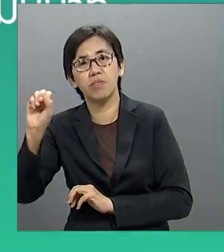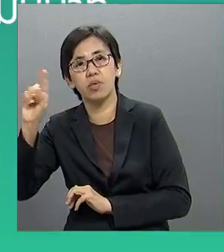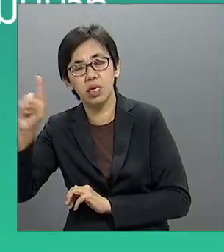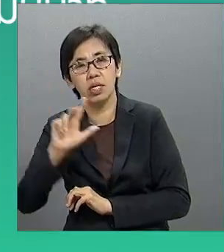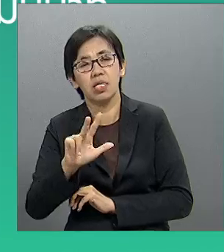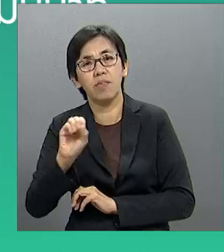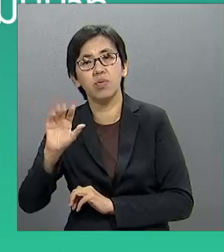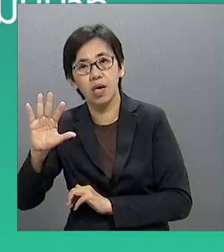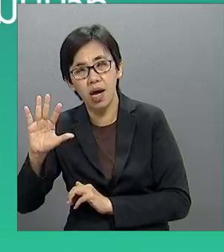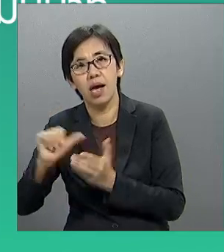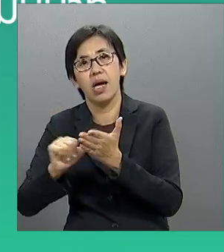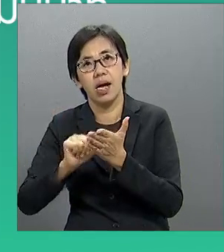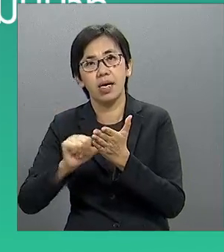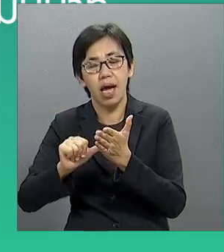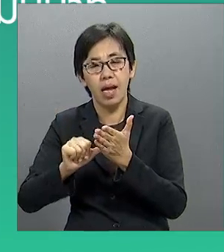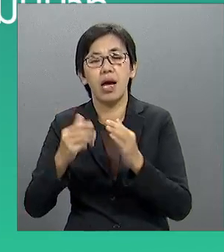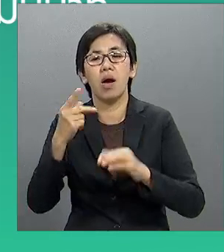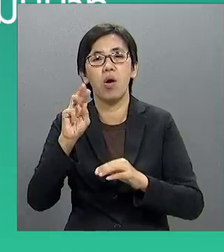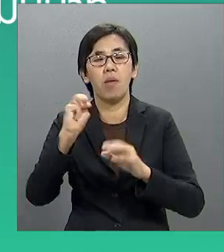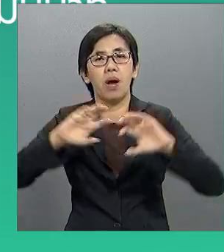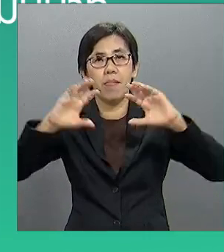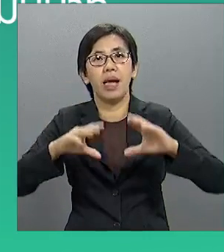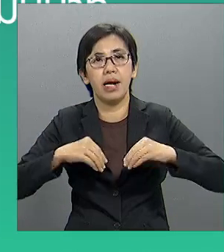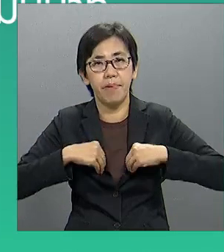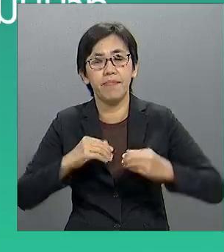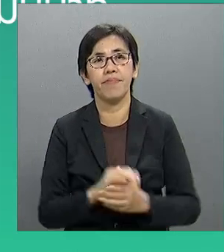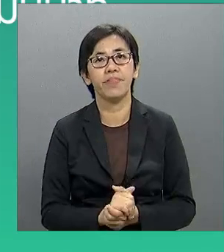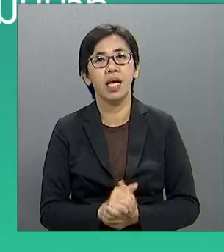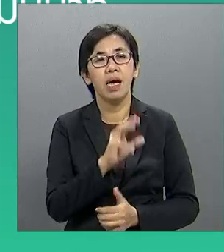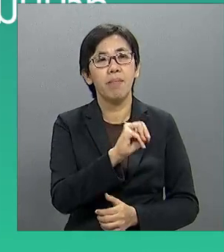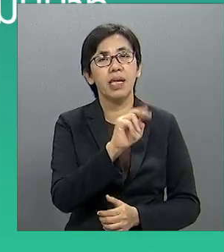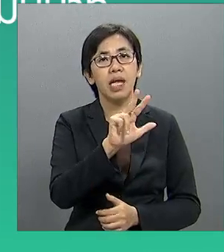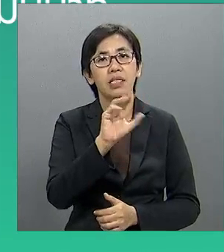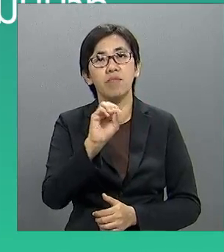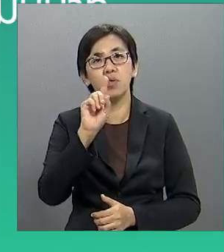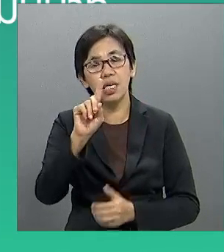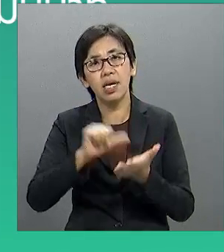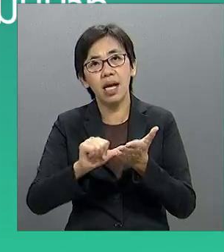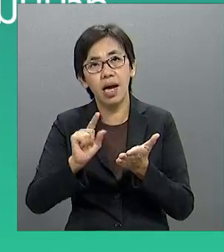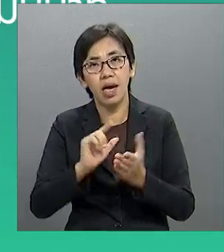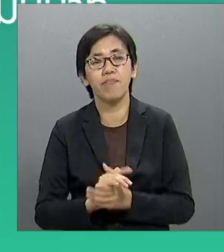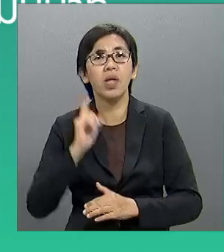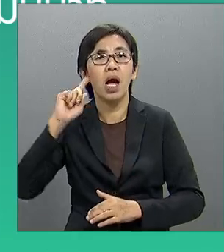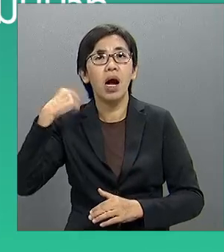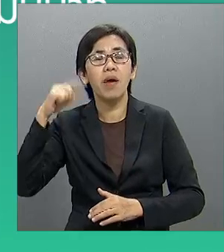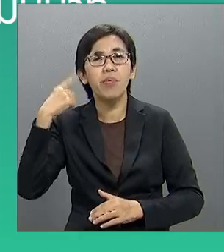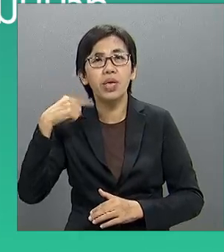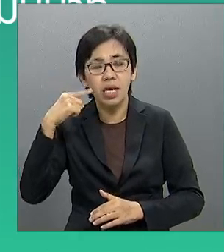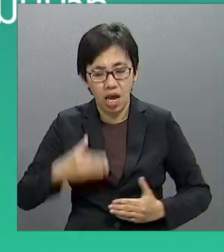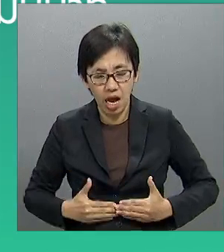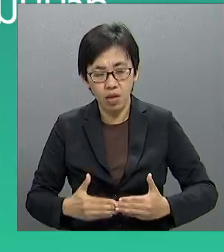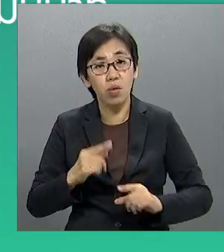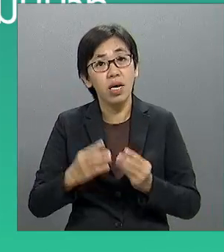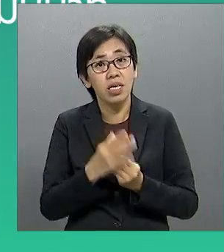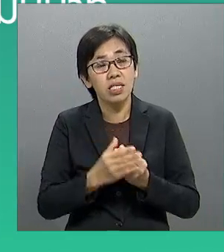ค่ะคะโดยแก้ไขเพิ่มเติมนะคะในมาตรา 301คือการให้ผู้หญิงที่มีอายุครรภ์ไม่เกิน 12สัปดาห์